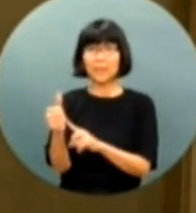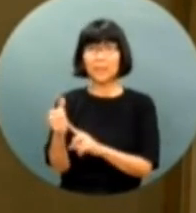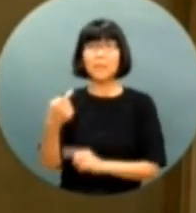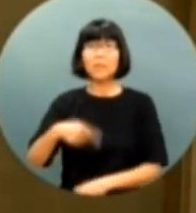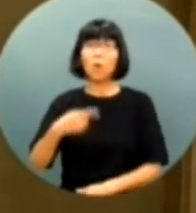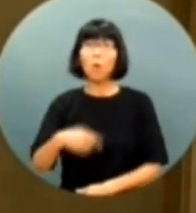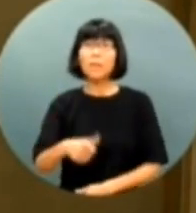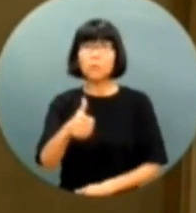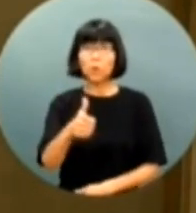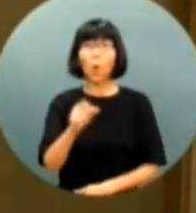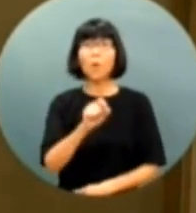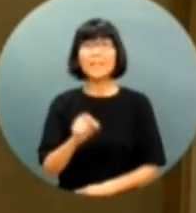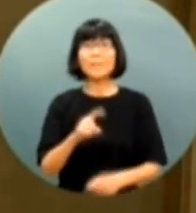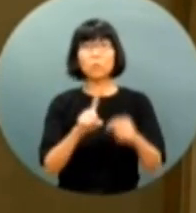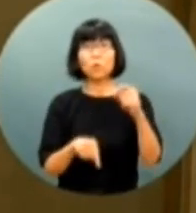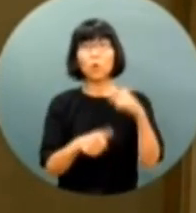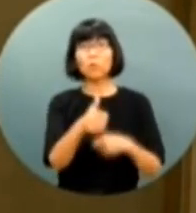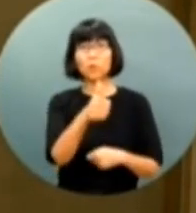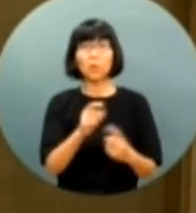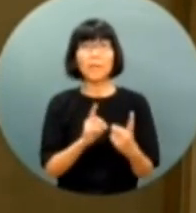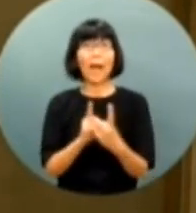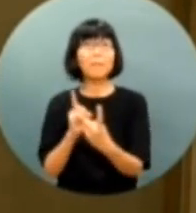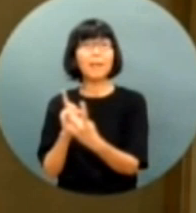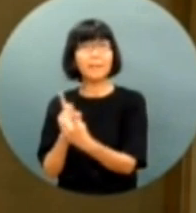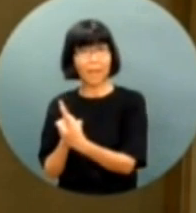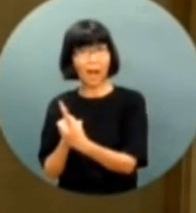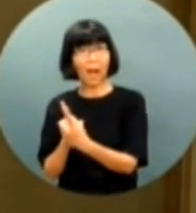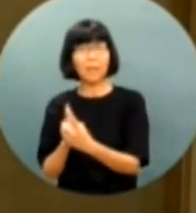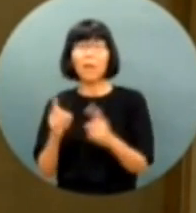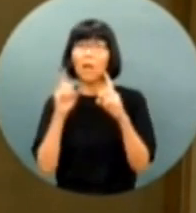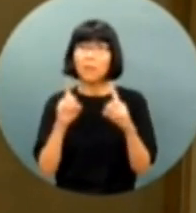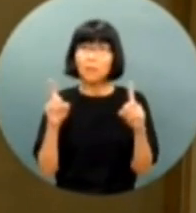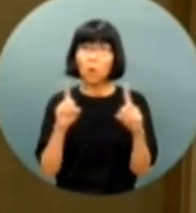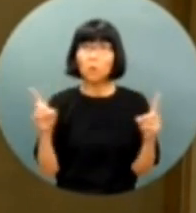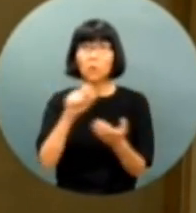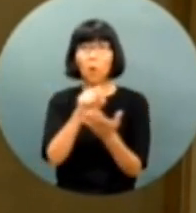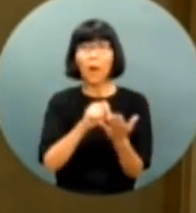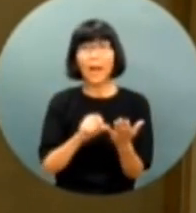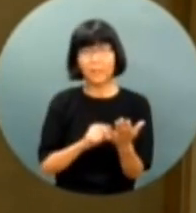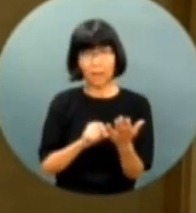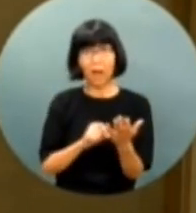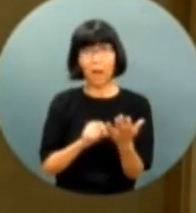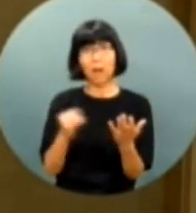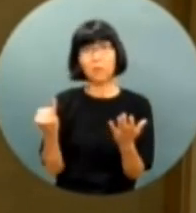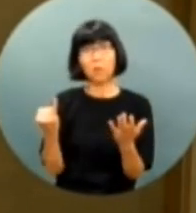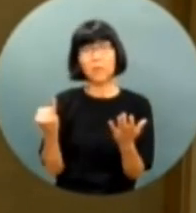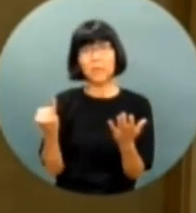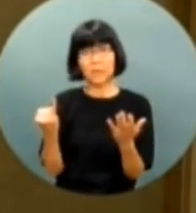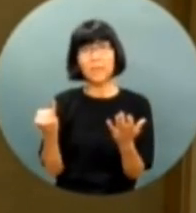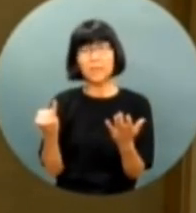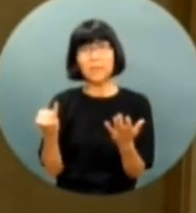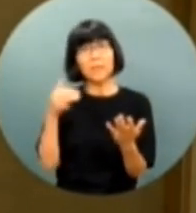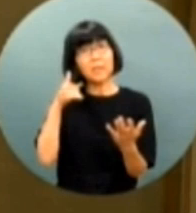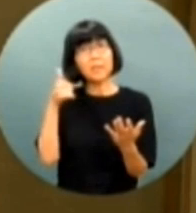局長さんに直接お会いしました。またそして曲を提供されたご本人のお話もお電話で伺いましたが、倉吉教育